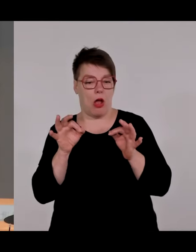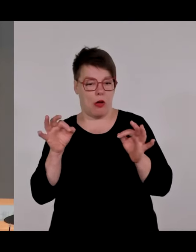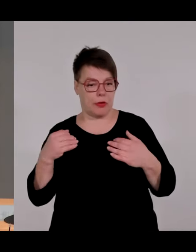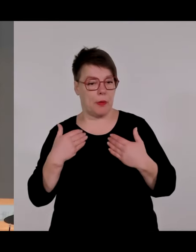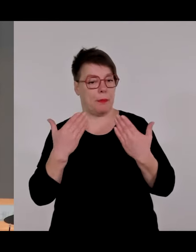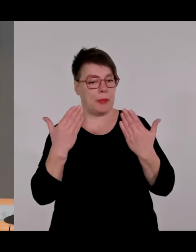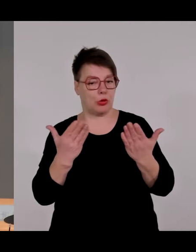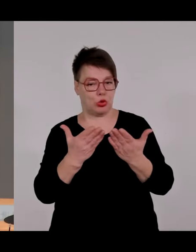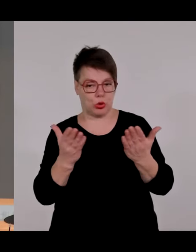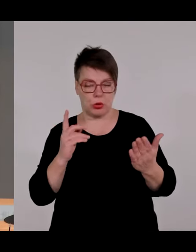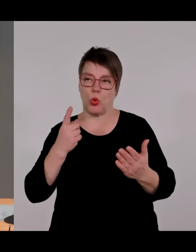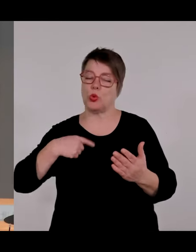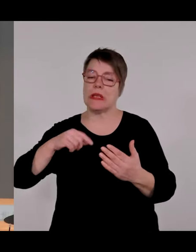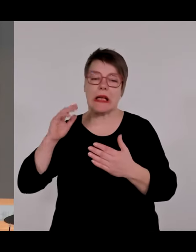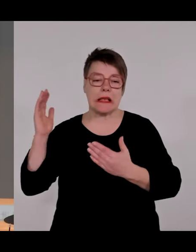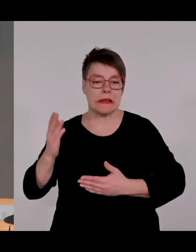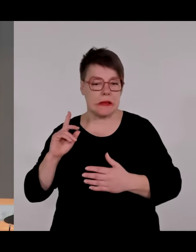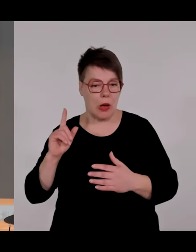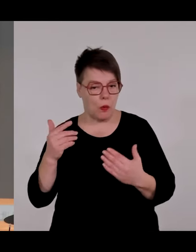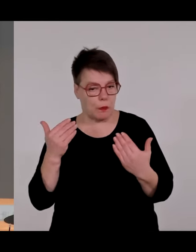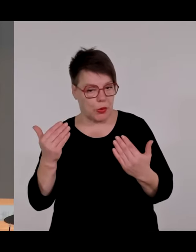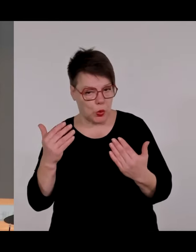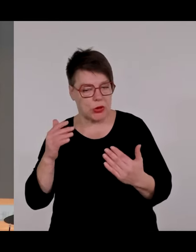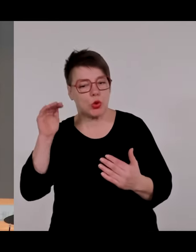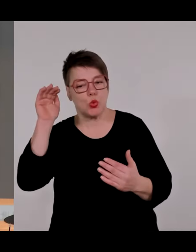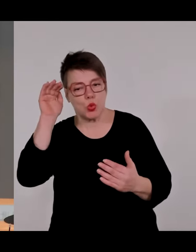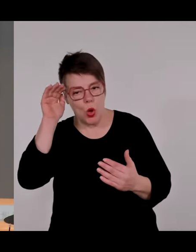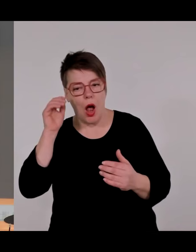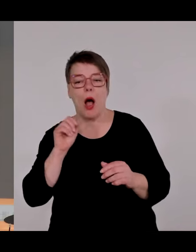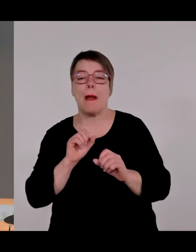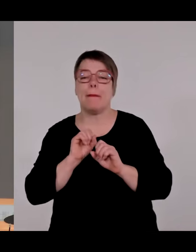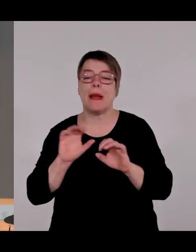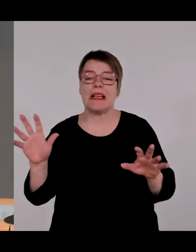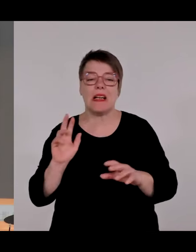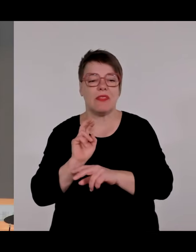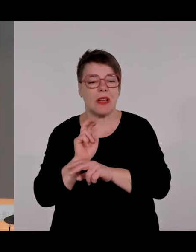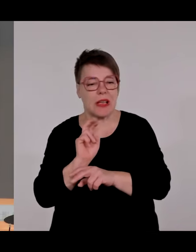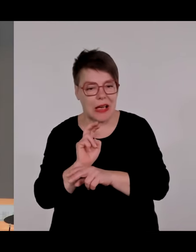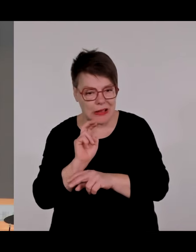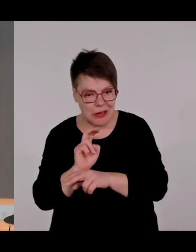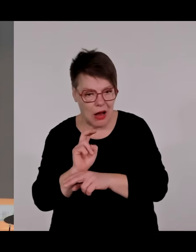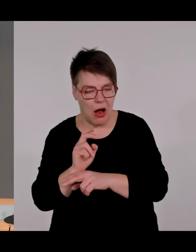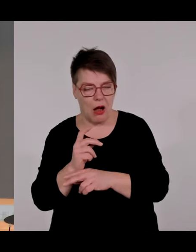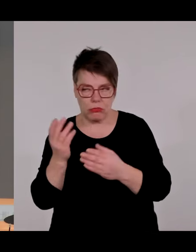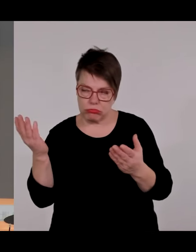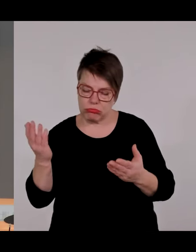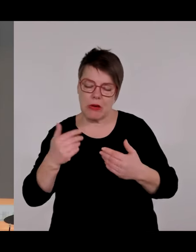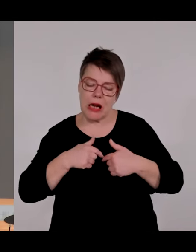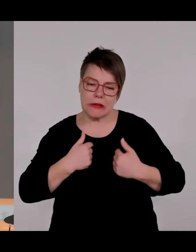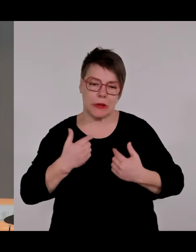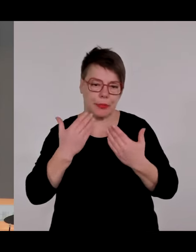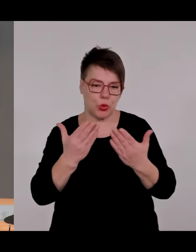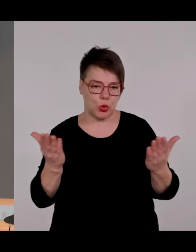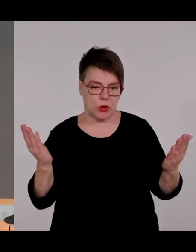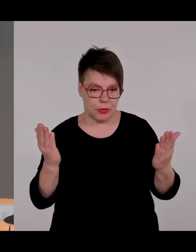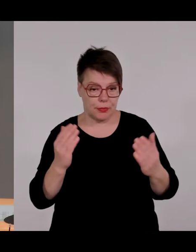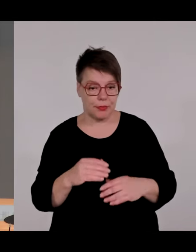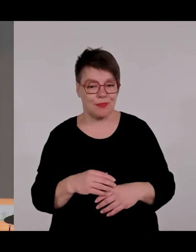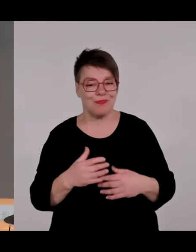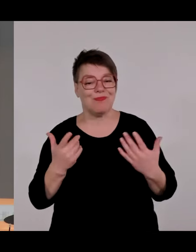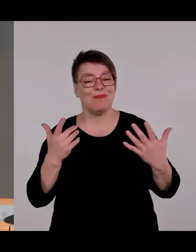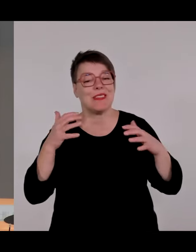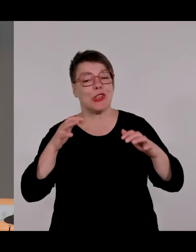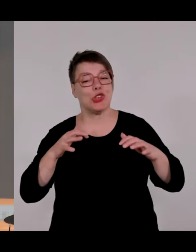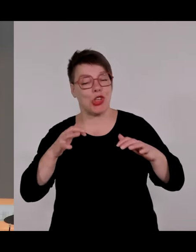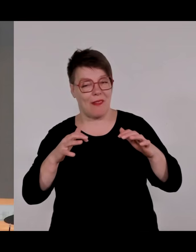ich Folgendes mitzuteilen. Die AfD-Fraktion hat ihren Antrag auf Drucksache 19-0472 Jagdzeit auf Rehwild